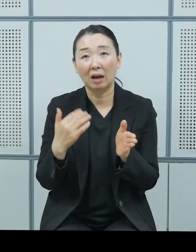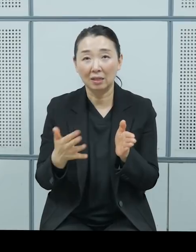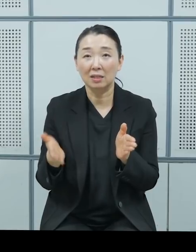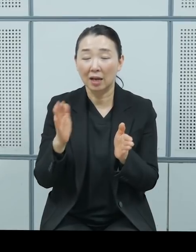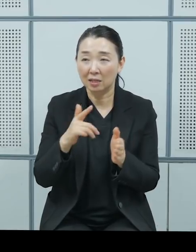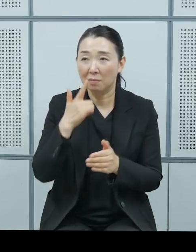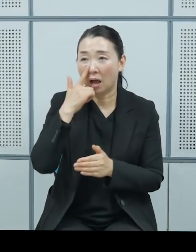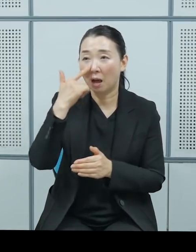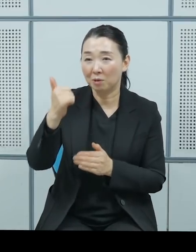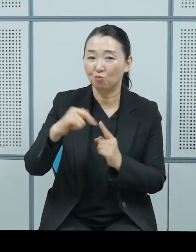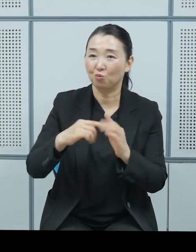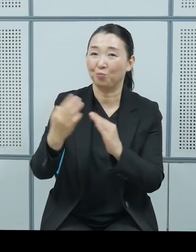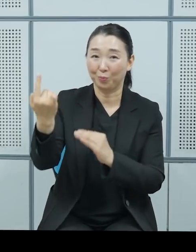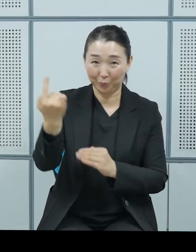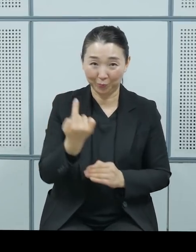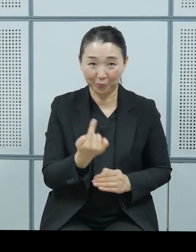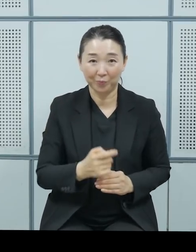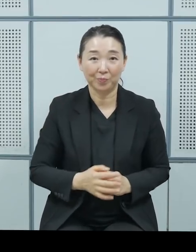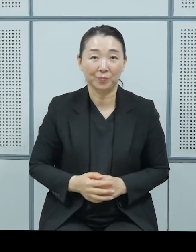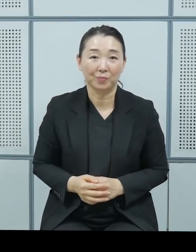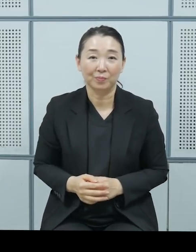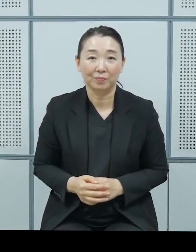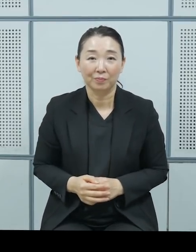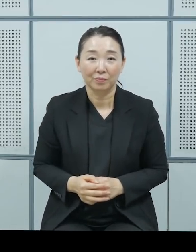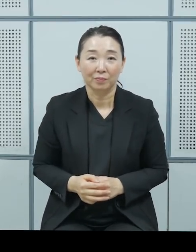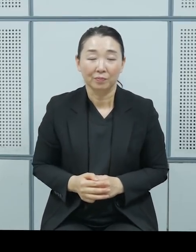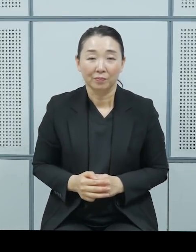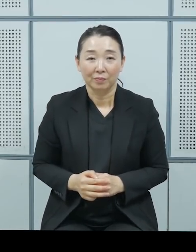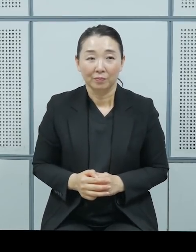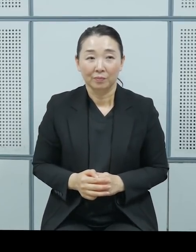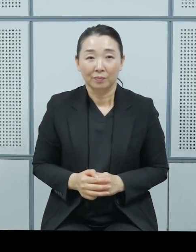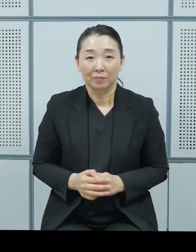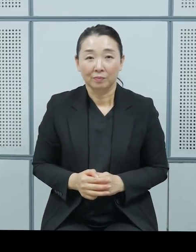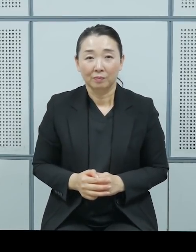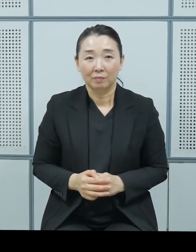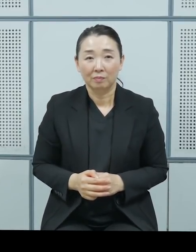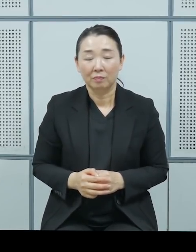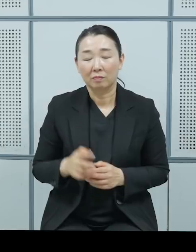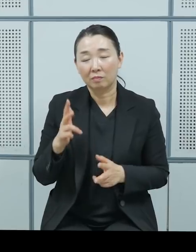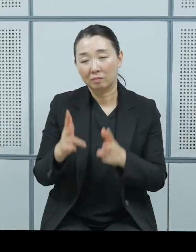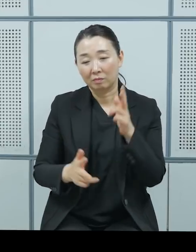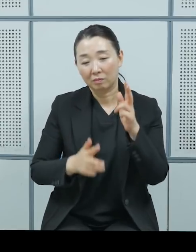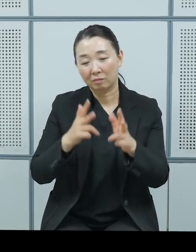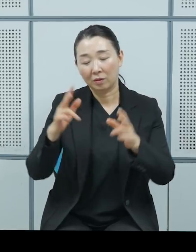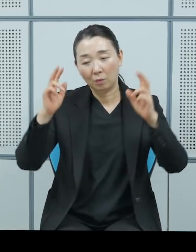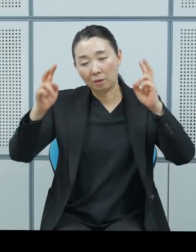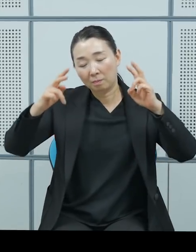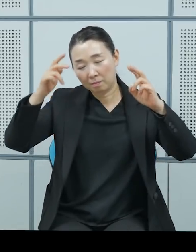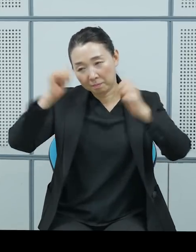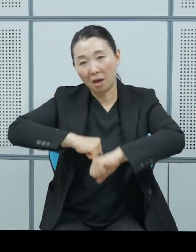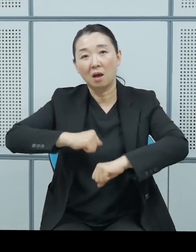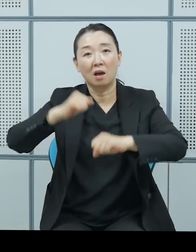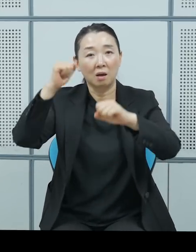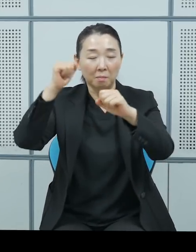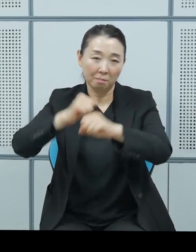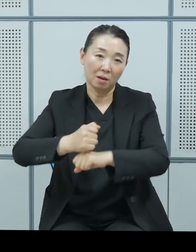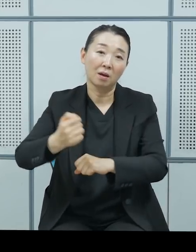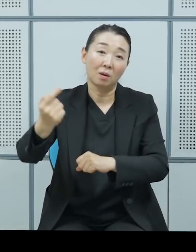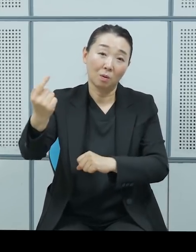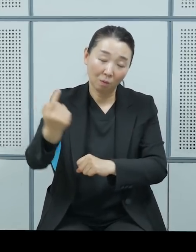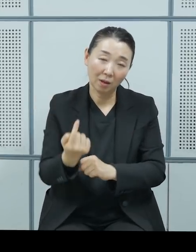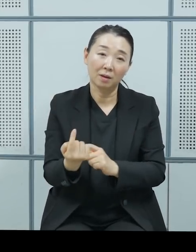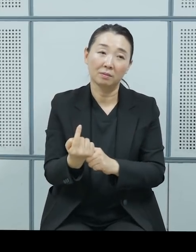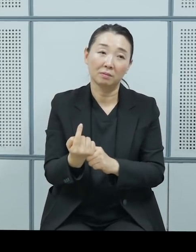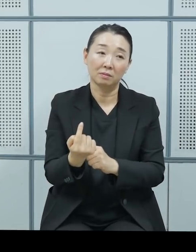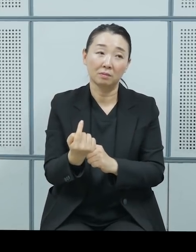그 아버님이 우리 교회에 오셨어요. 그래서 이분이 사업이 다 망하고 오셨는데 그분에게 가서 뭐